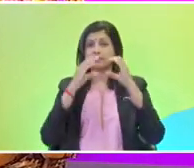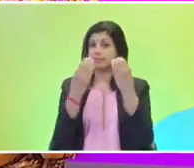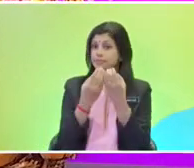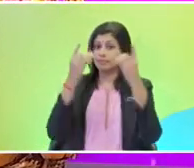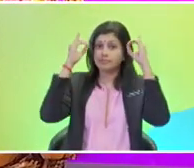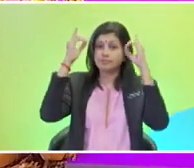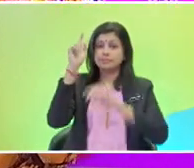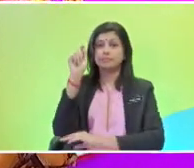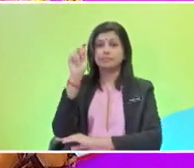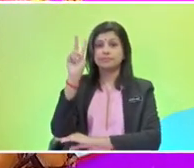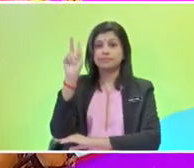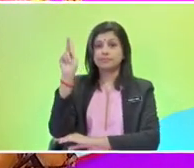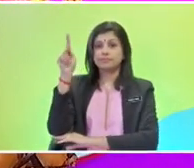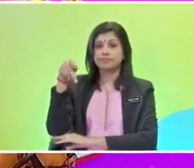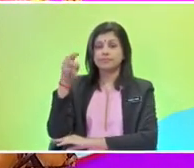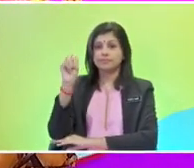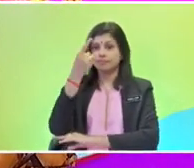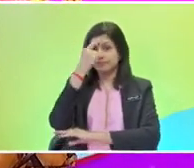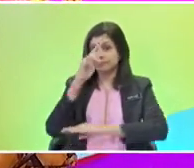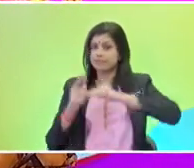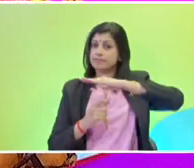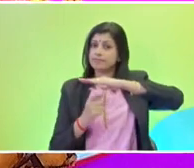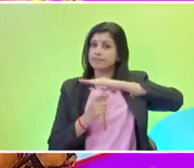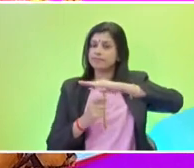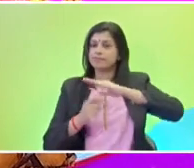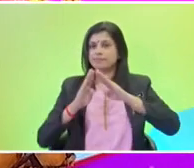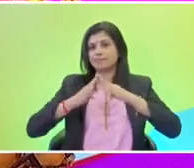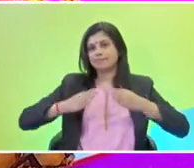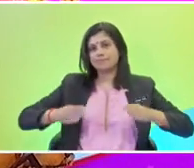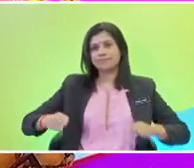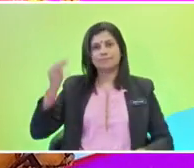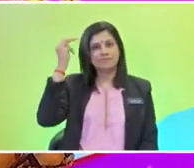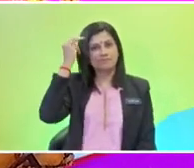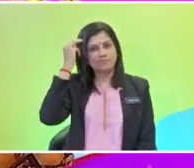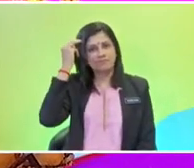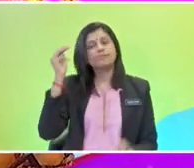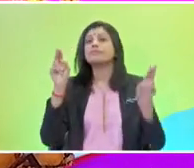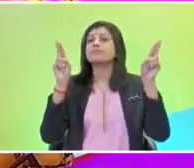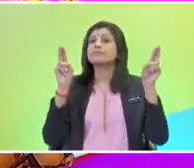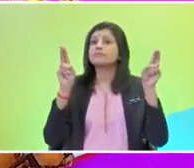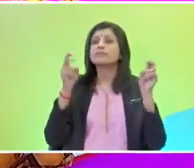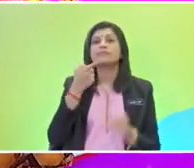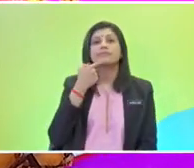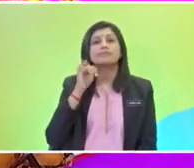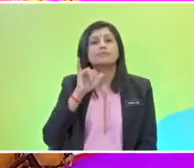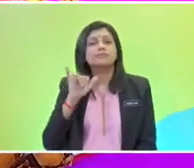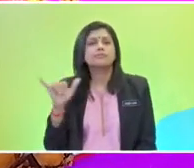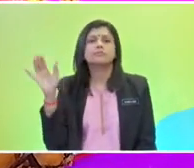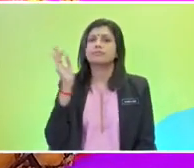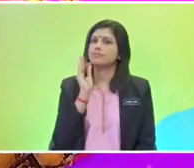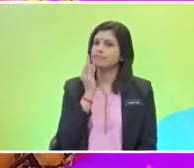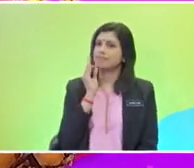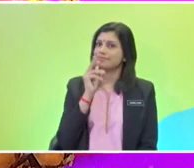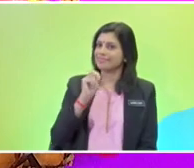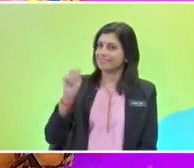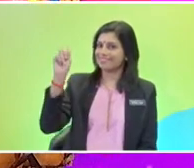TV KPM untuk slot prasekolah. Mata pelajaran pada hari ini Bahasa Melayu. Enaknya